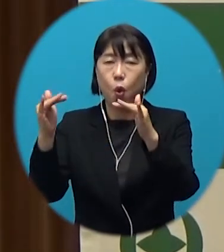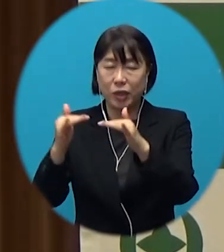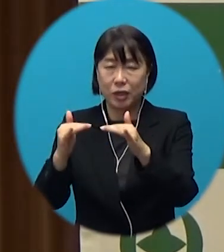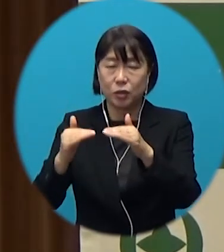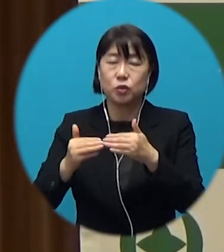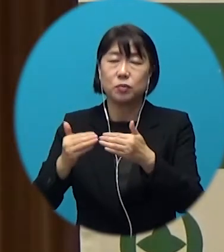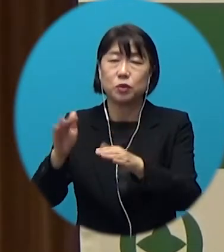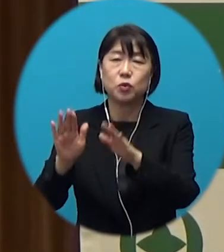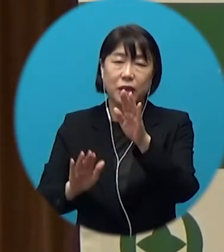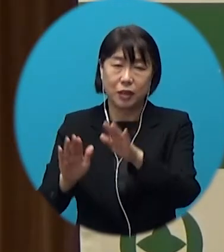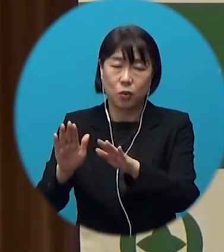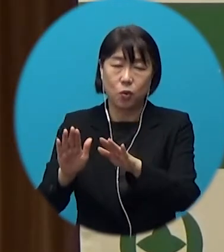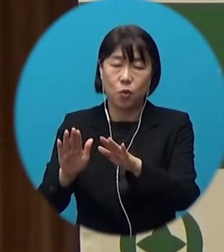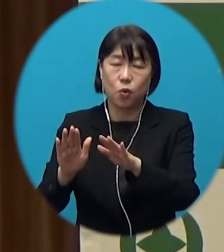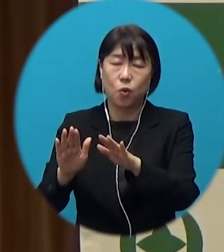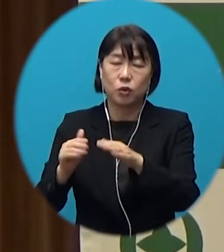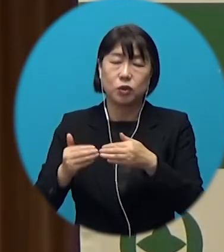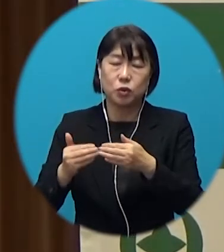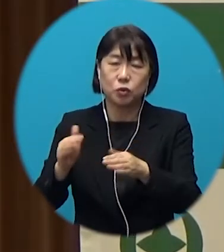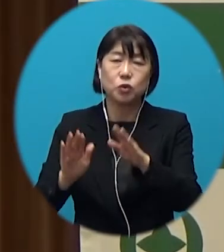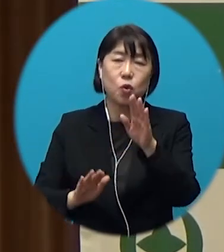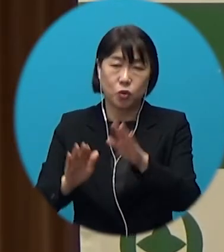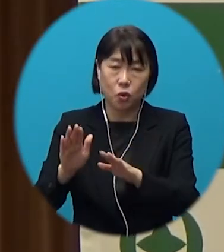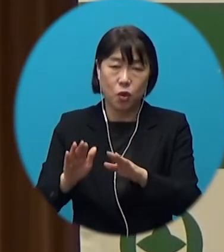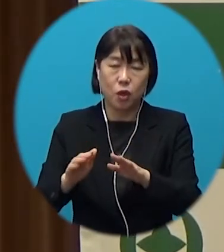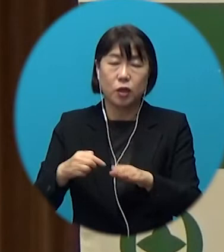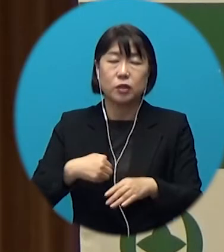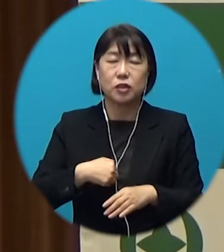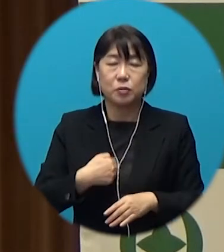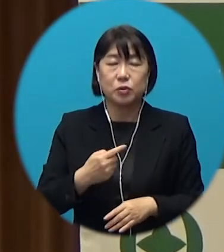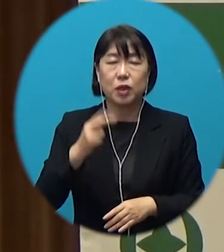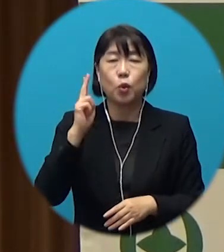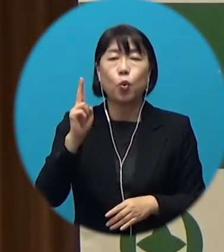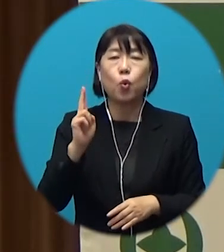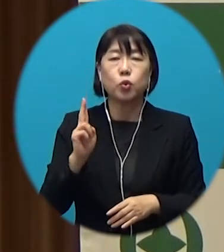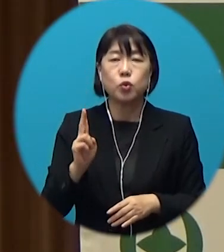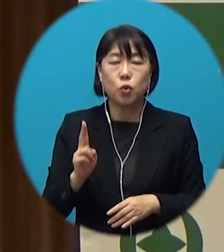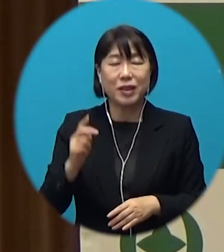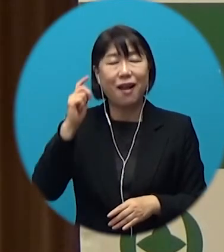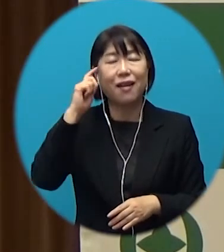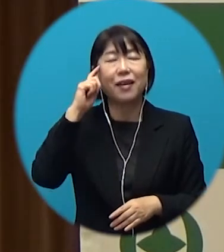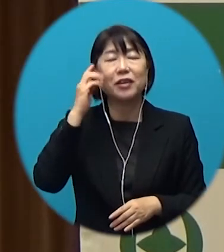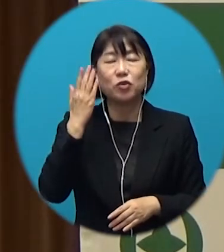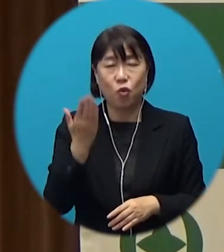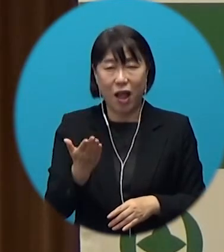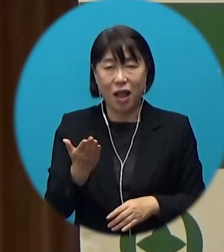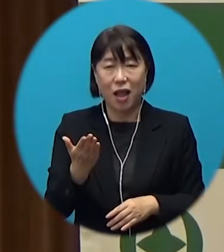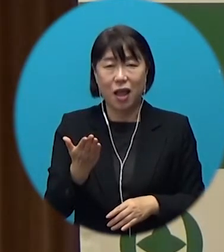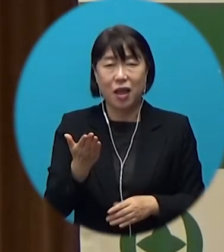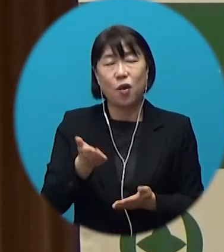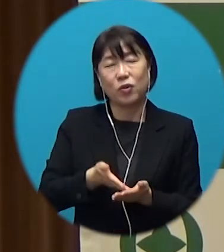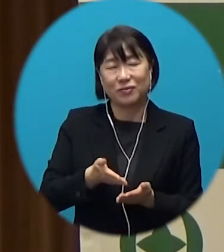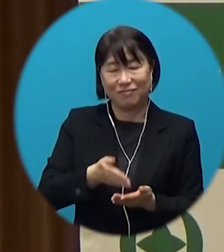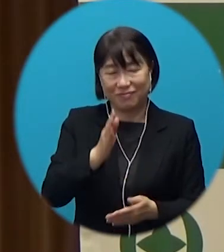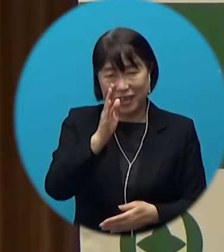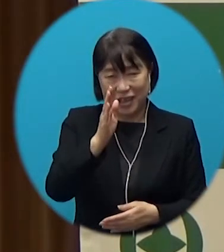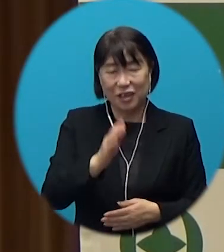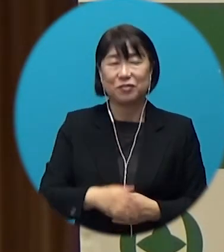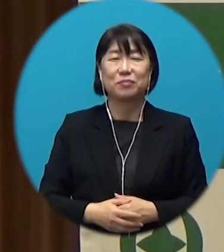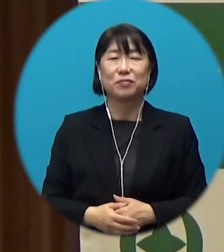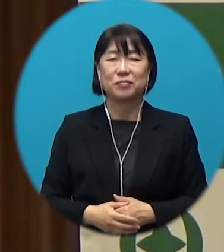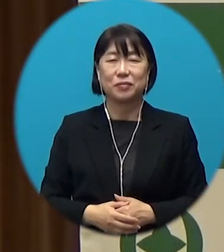辺の進捗状況、ご自身でどのように考えていらっしゃるか、教えていただけますでしょうか。 は